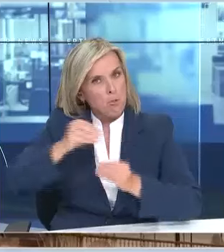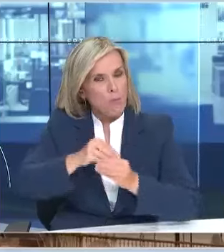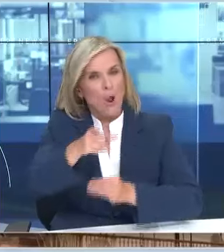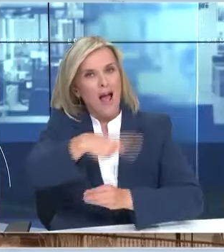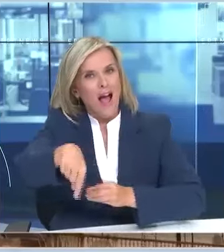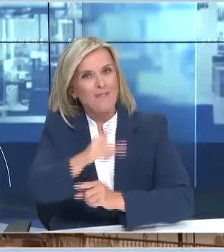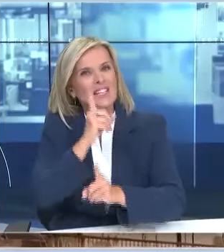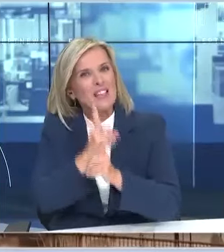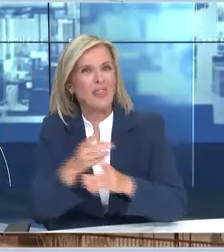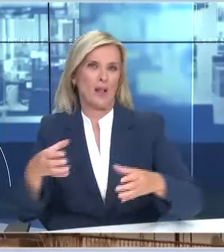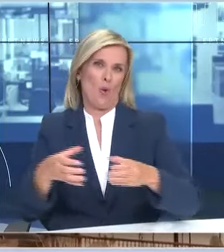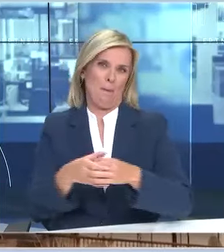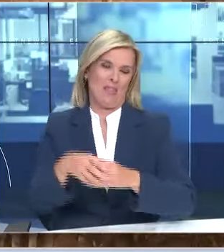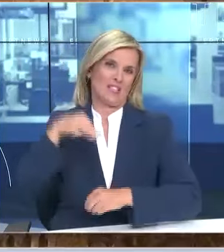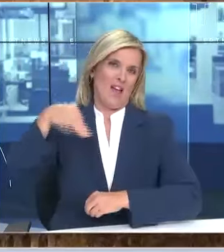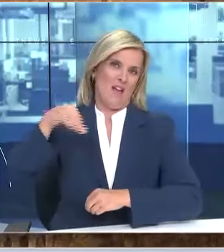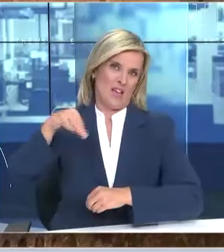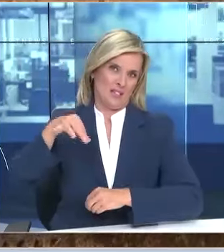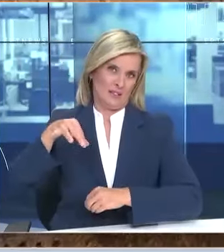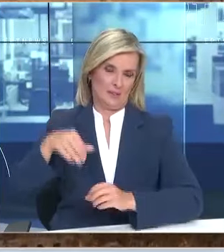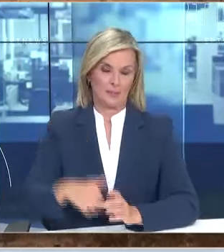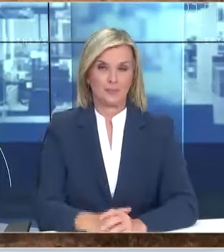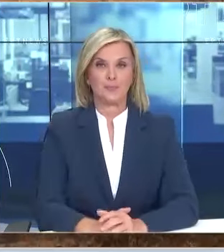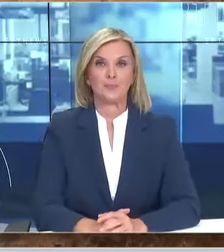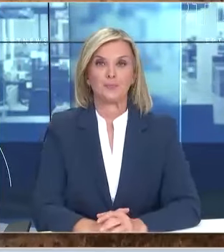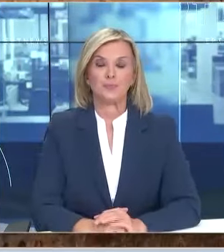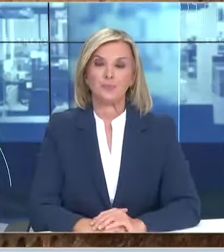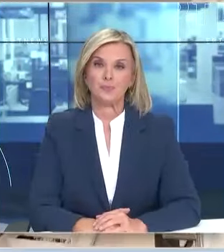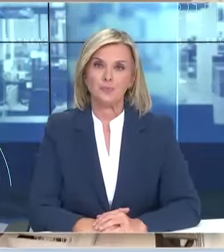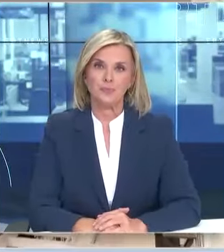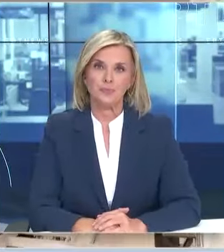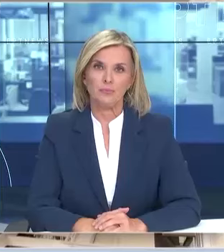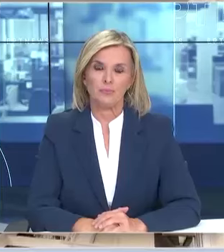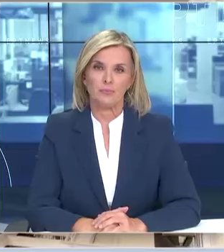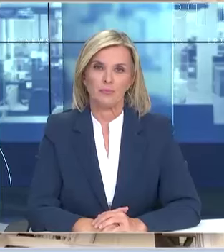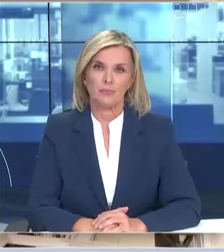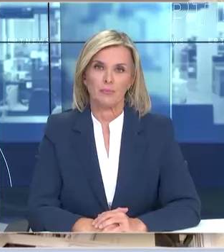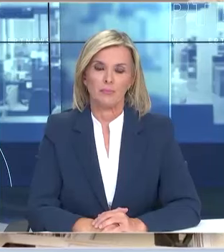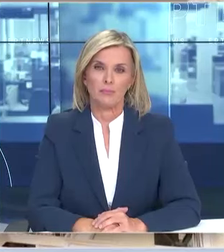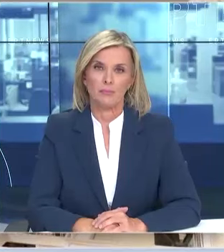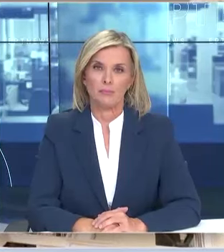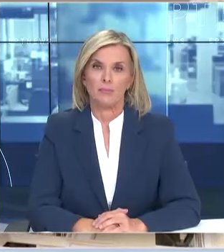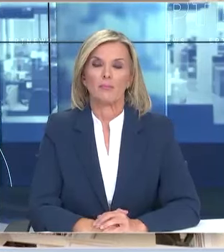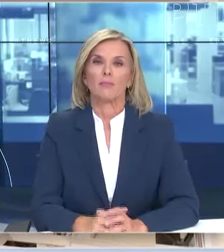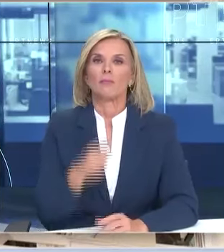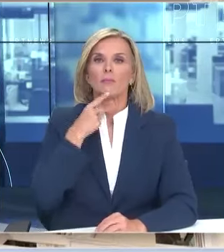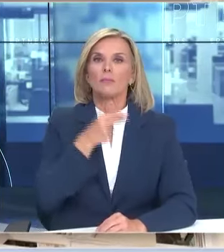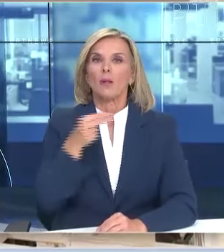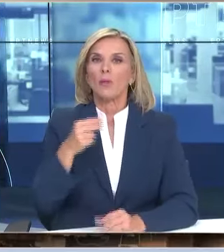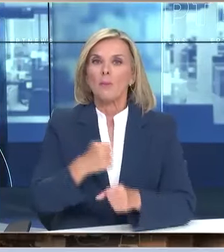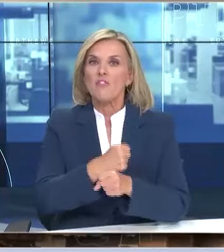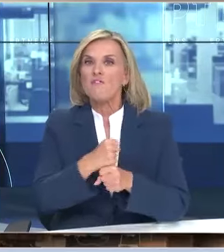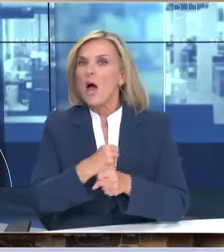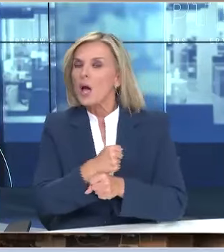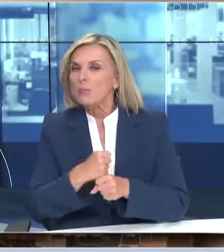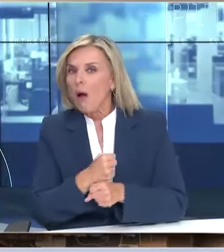υπάρχουν άνθρωποι που έχουν μεγαλύτερη επανοσιμότητα. Εκεί πρέπει να προστατεύσουμε ιδιαίτερα. Στο κομμάτι των φαρμάκων, θα πρέπει να υπάρξει μια αλλαγή, θα πρέπει να συμβουλευτούν